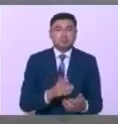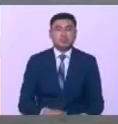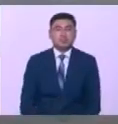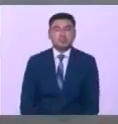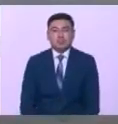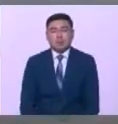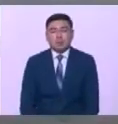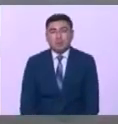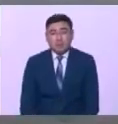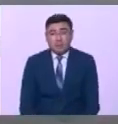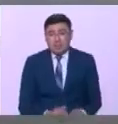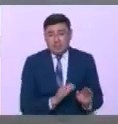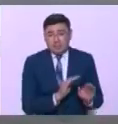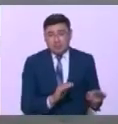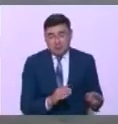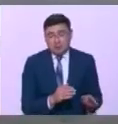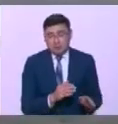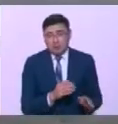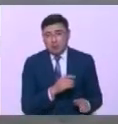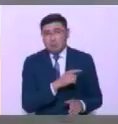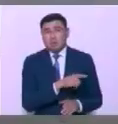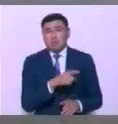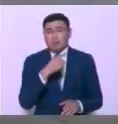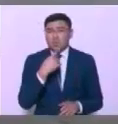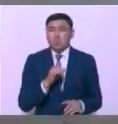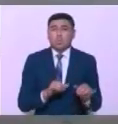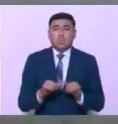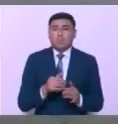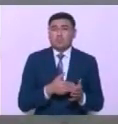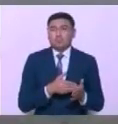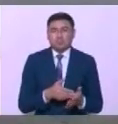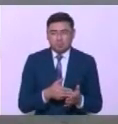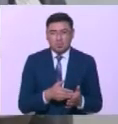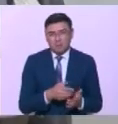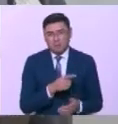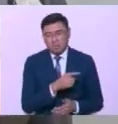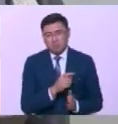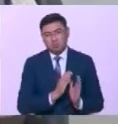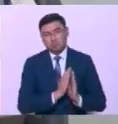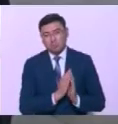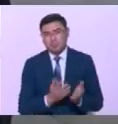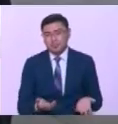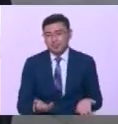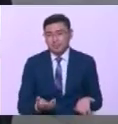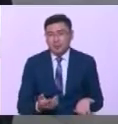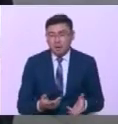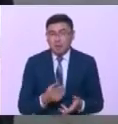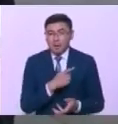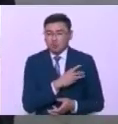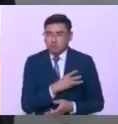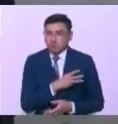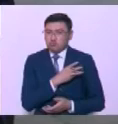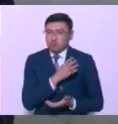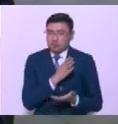озена Ребята пришли ко мне и объяснили что им некуда идти попросили помочь по возможности видно было желание и